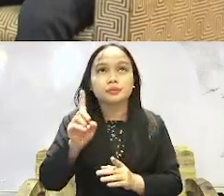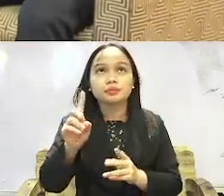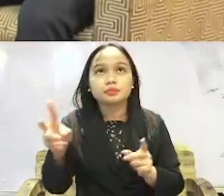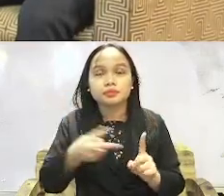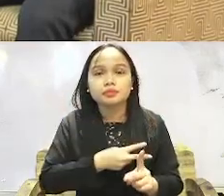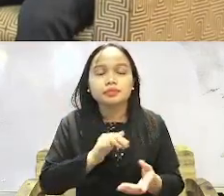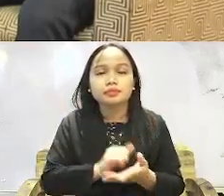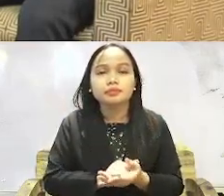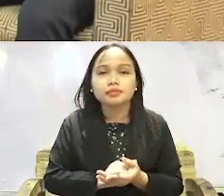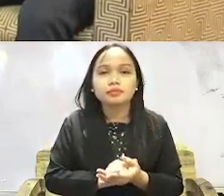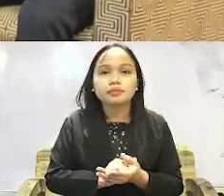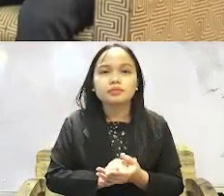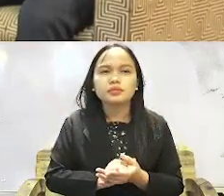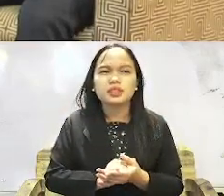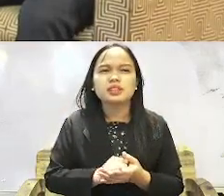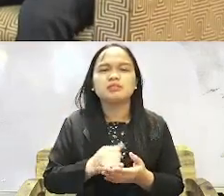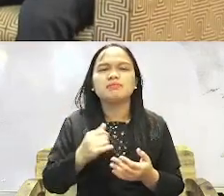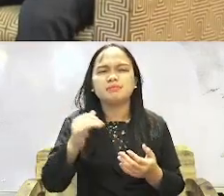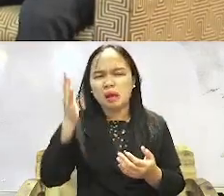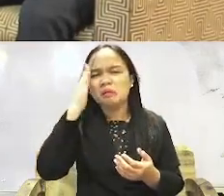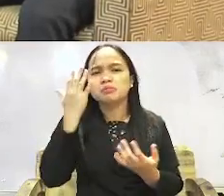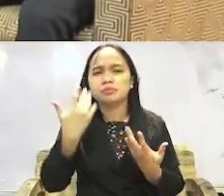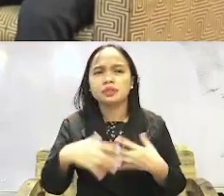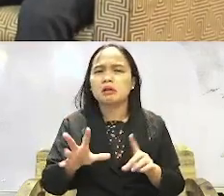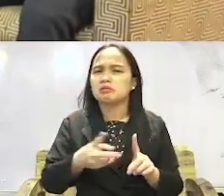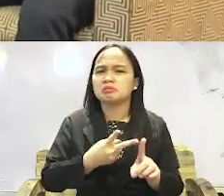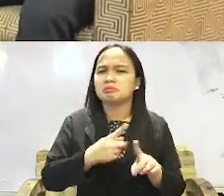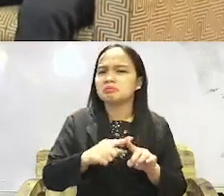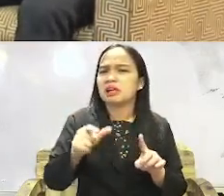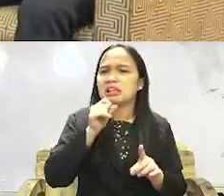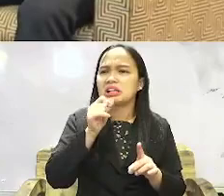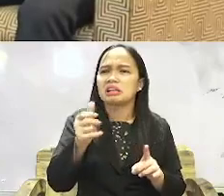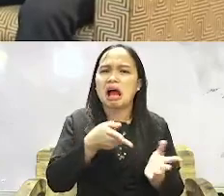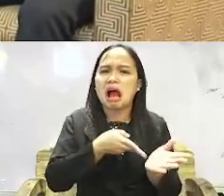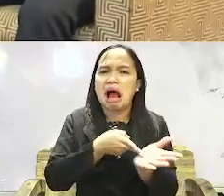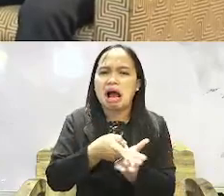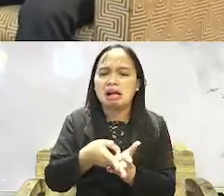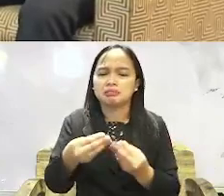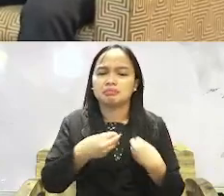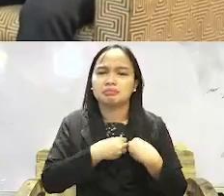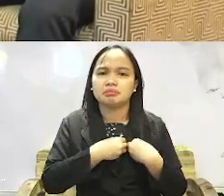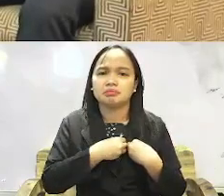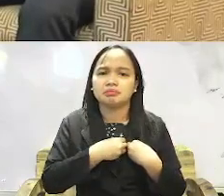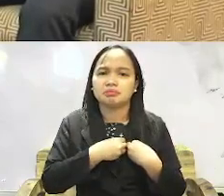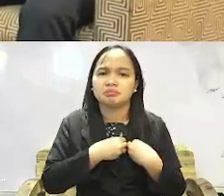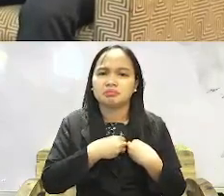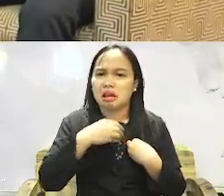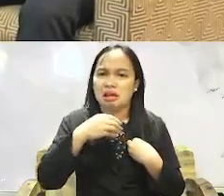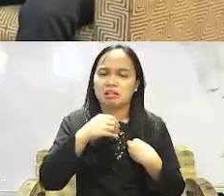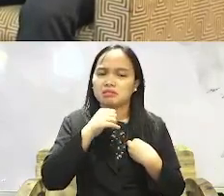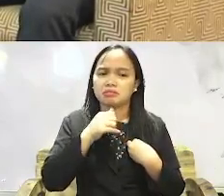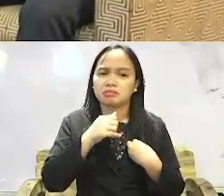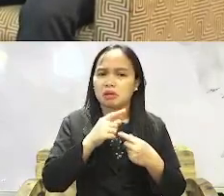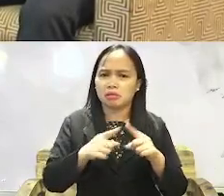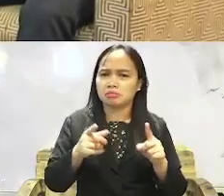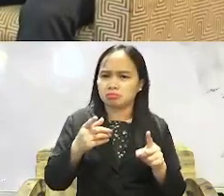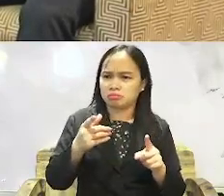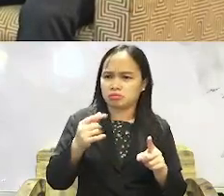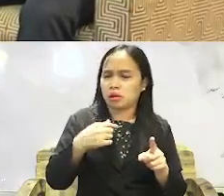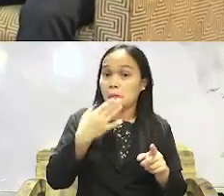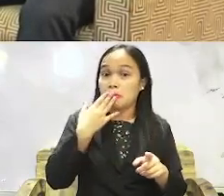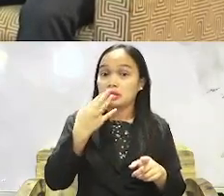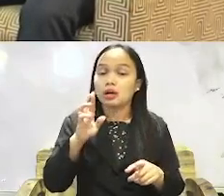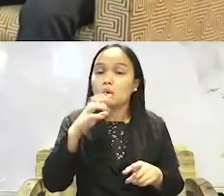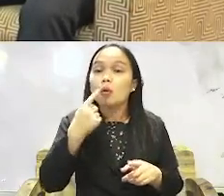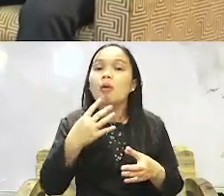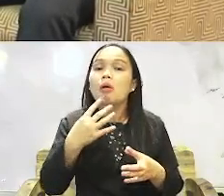alam niyang biktima na siya, pero hindi niya inaamin na siya ay biktima. Yeah. Yes, sir. Actually, mas tatanggapin ko pa yung isang taong tinanggap